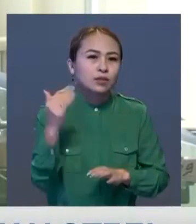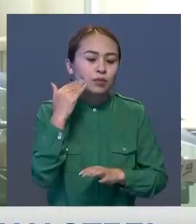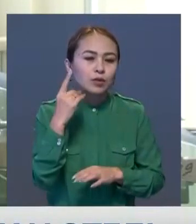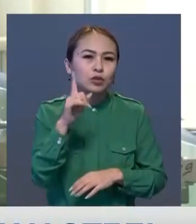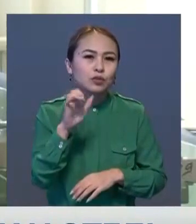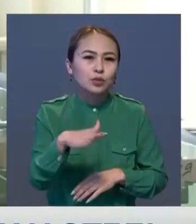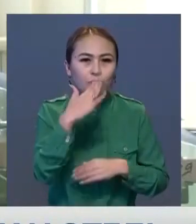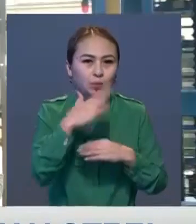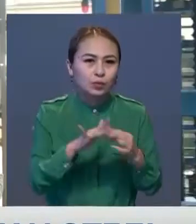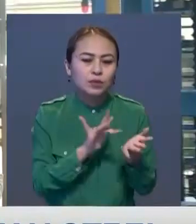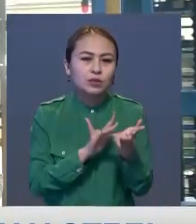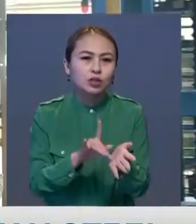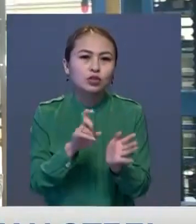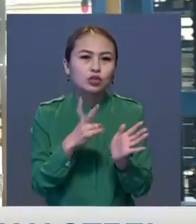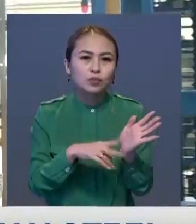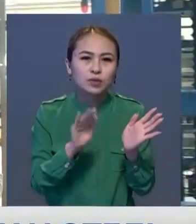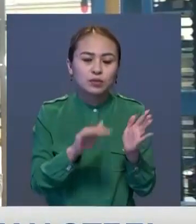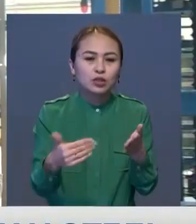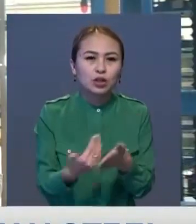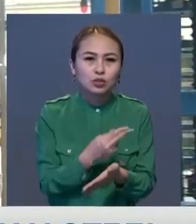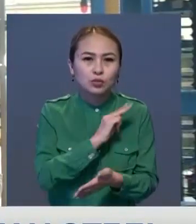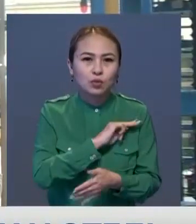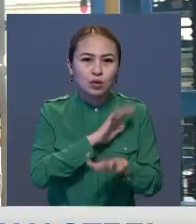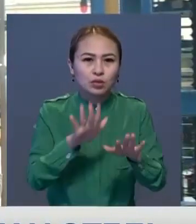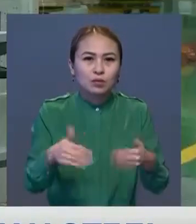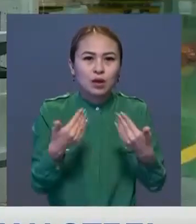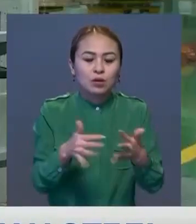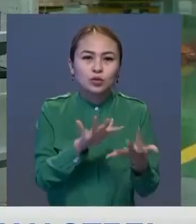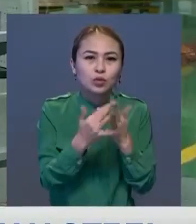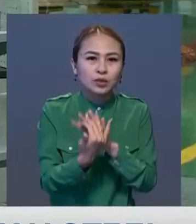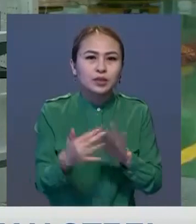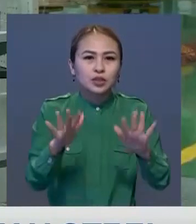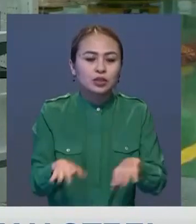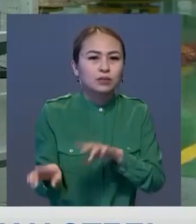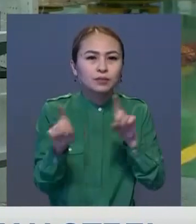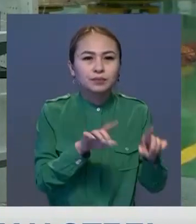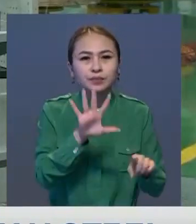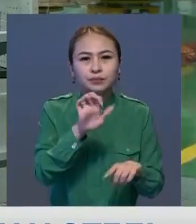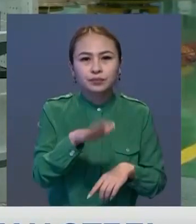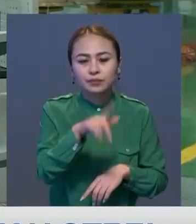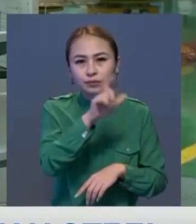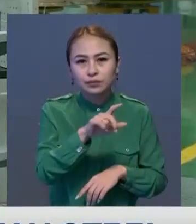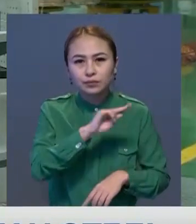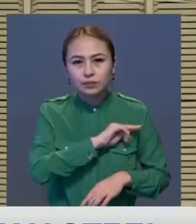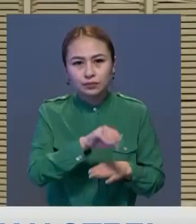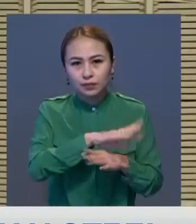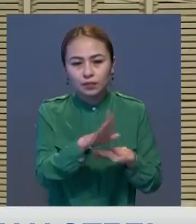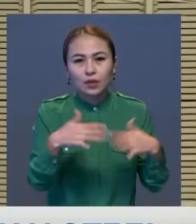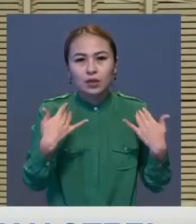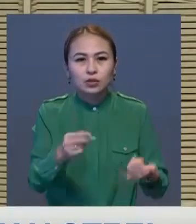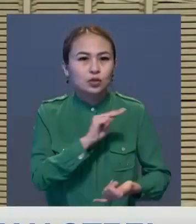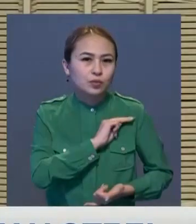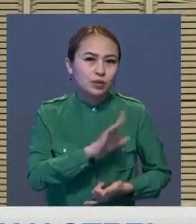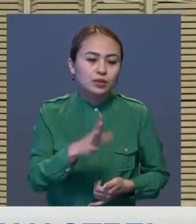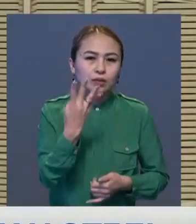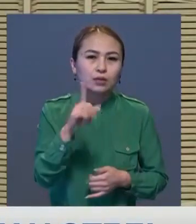саласында шамамен 100 мың, туризм саласында 170 мың жаңа жұмыс орны ашылып, ауыл шаруашылығы кешенінде 500 мың адам жұмыспен қамтылады.